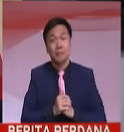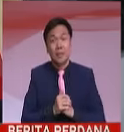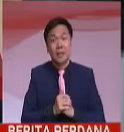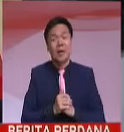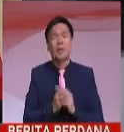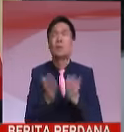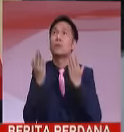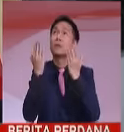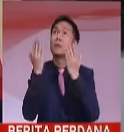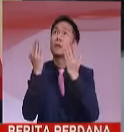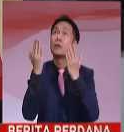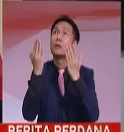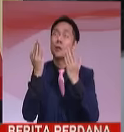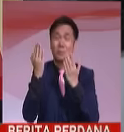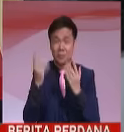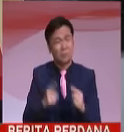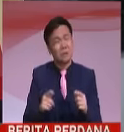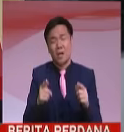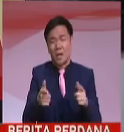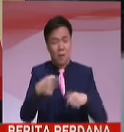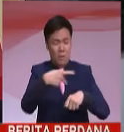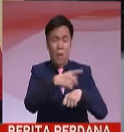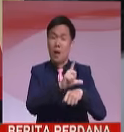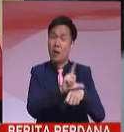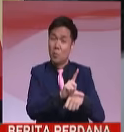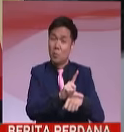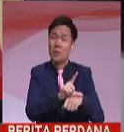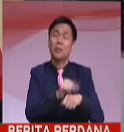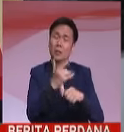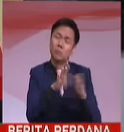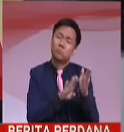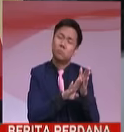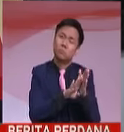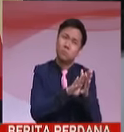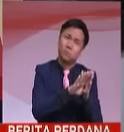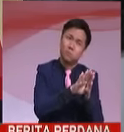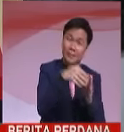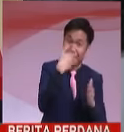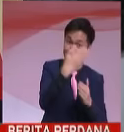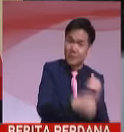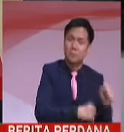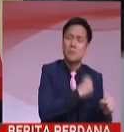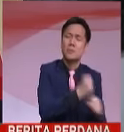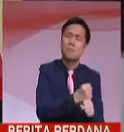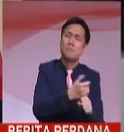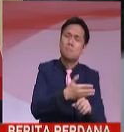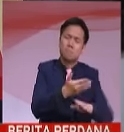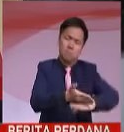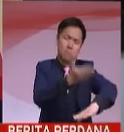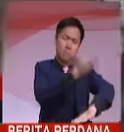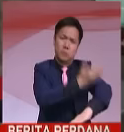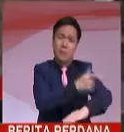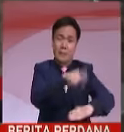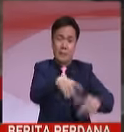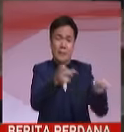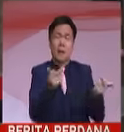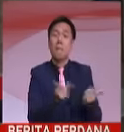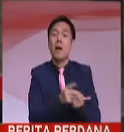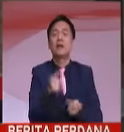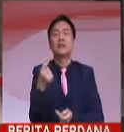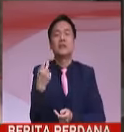sama-sama berdoa dengan harapan Langkawi akan menjadi lebih baik pada tahun hadapan dimana Langkawi adalah Green Gun